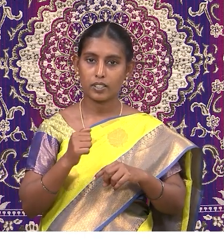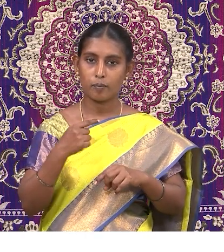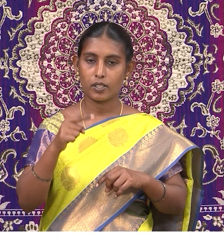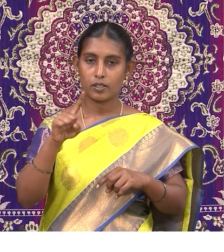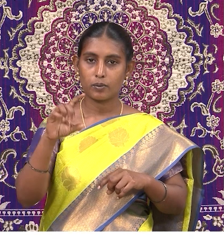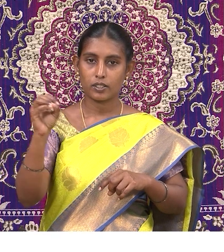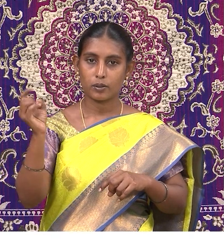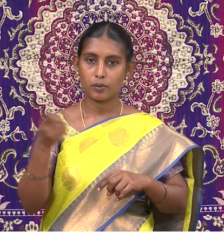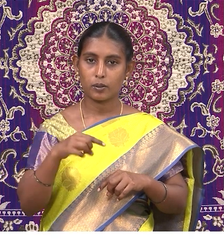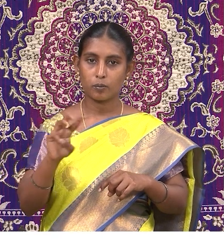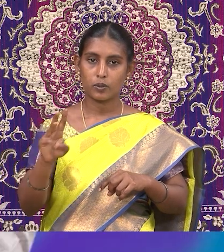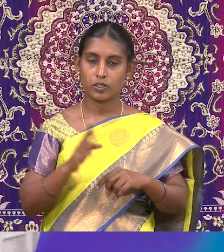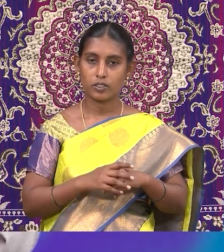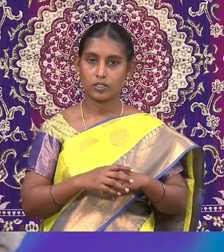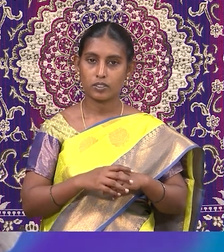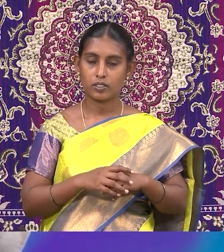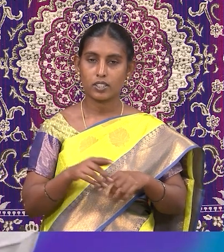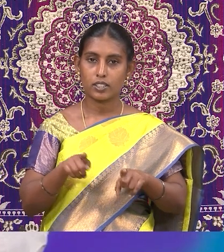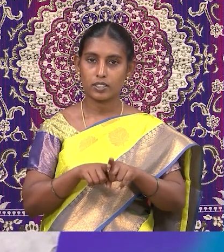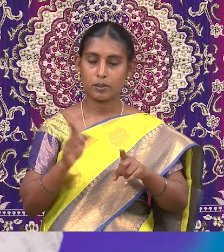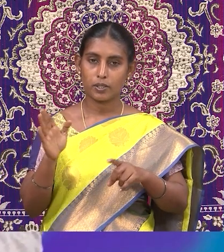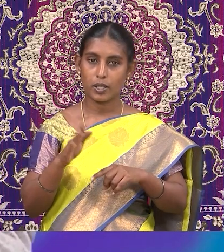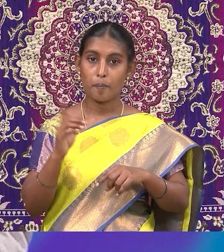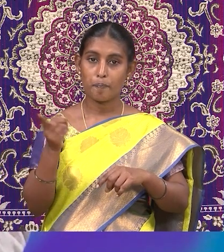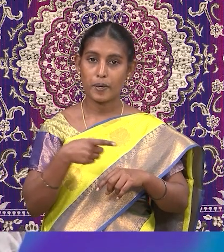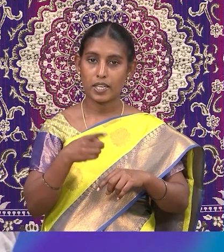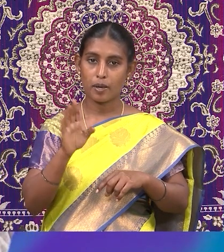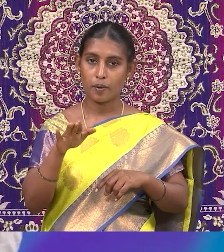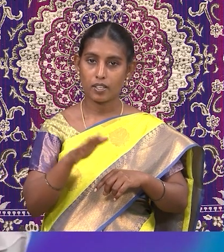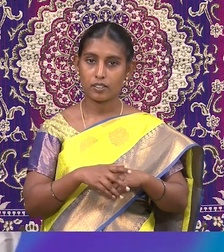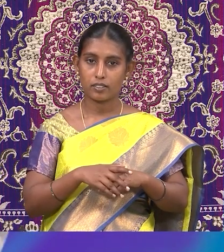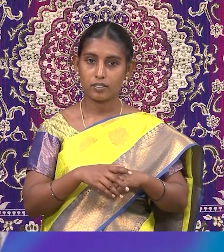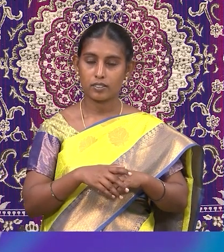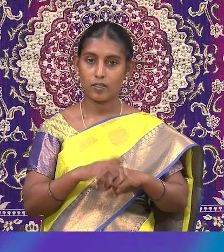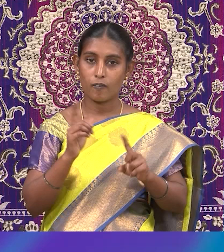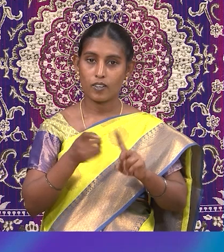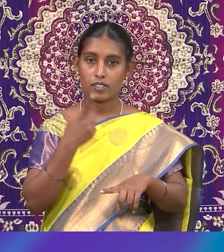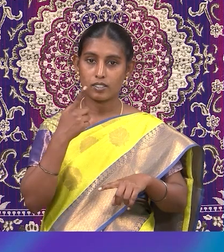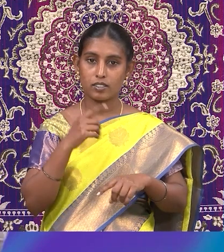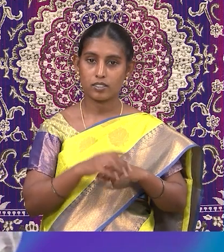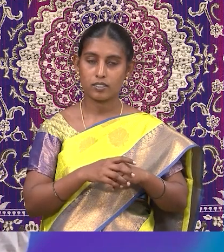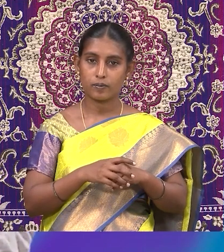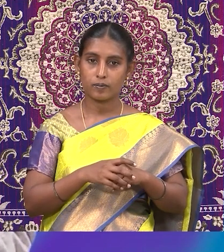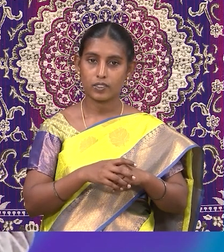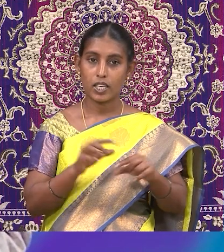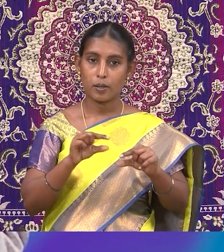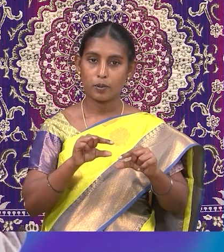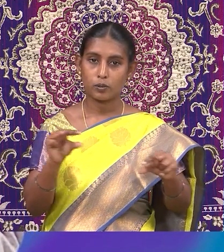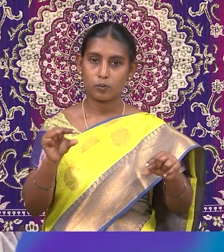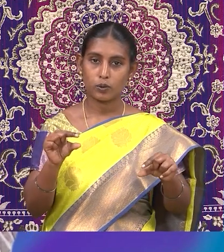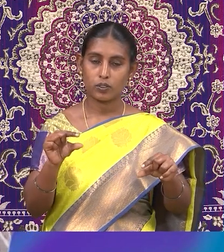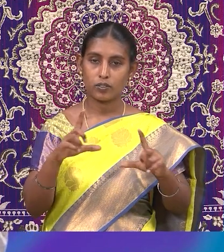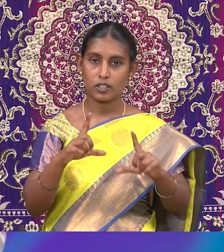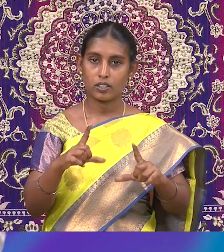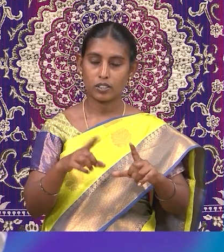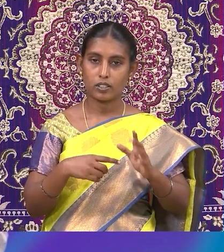மூன்று. அவ்வளோதான். ஆக இந்த மாதிரி பின்னங்களாக கொடுக்கப்படுமேயானால் முதல்ல அவைகளை இருபடி சமன்பாட்டின் பொது வடிவத்துக்கு கொண்டு